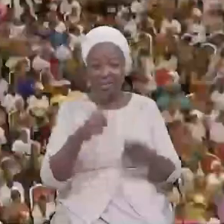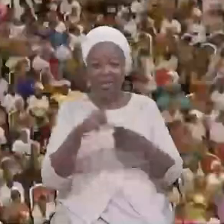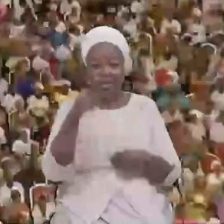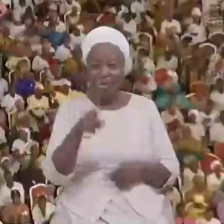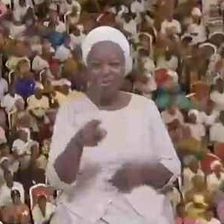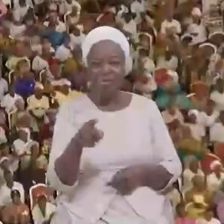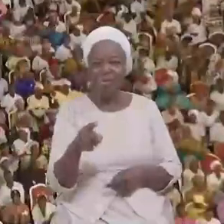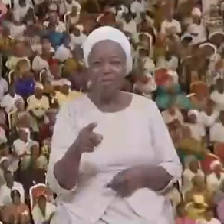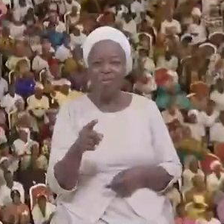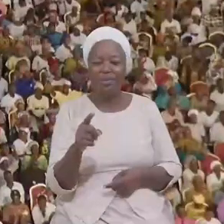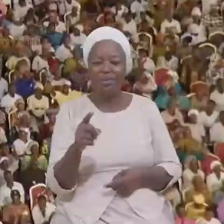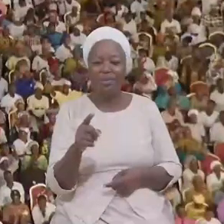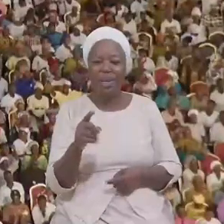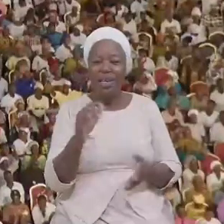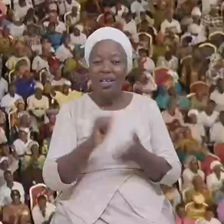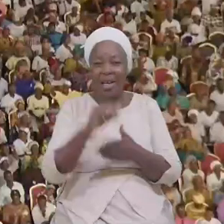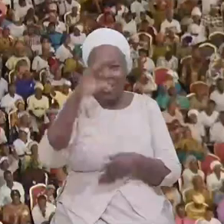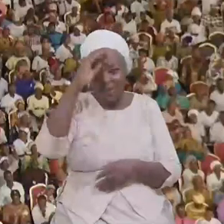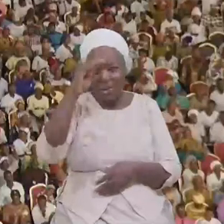Jésus te dit,